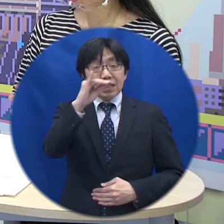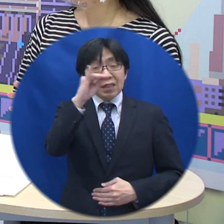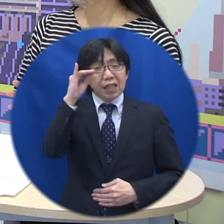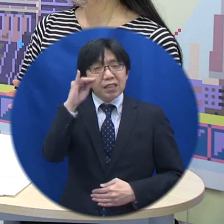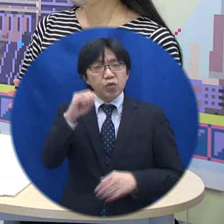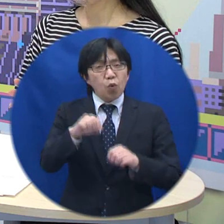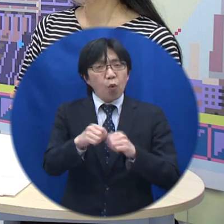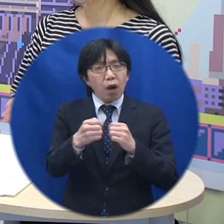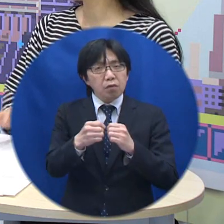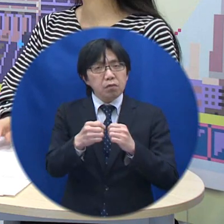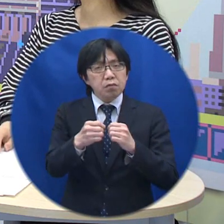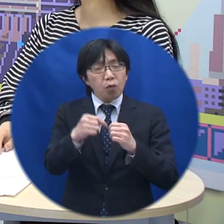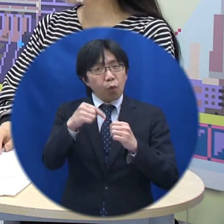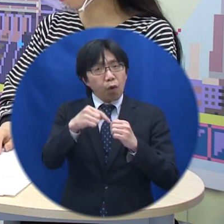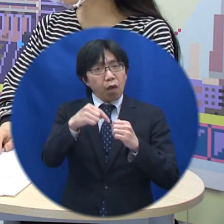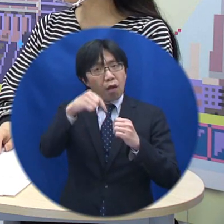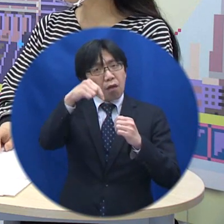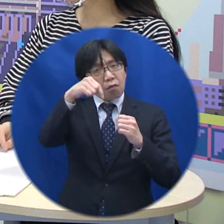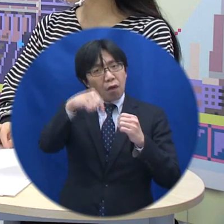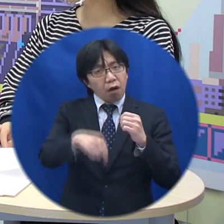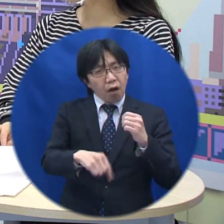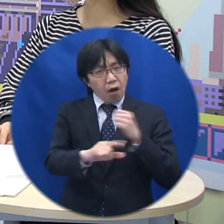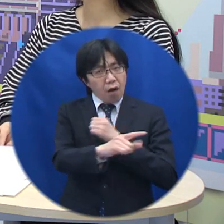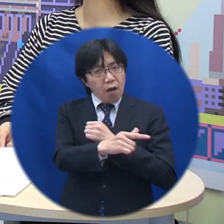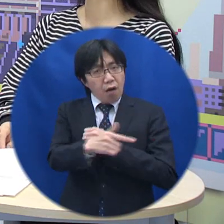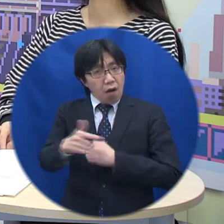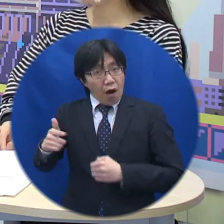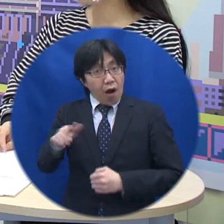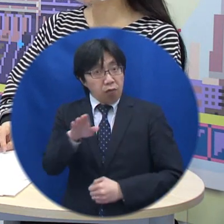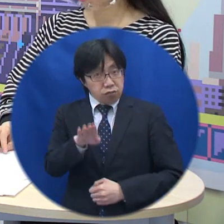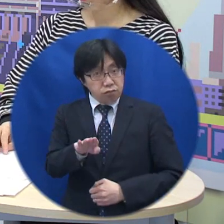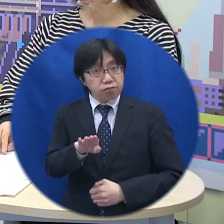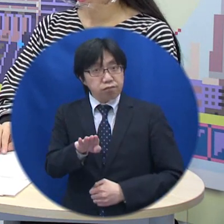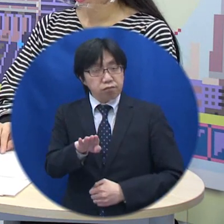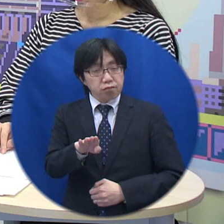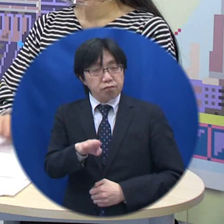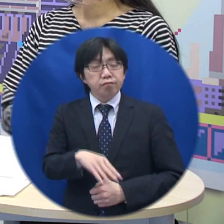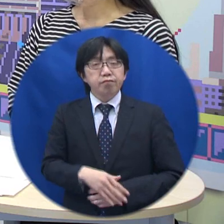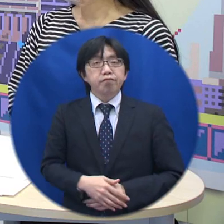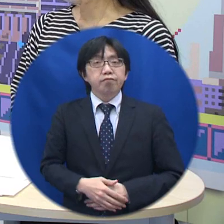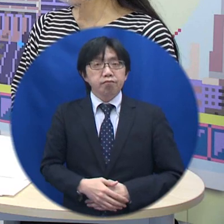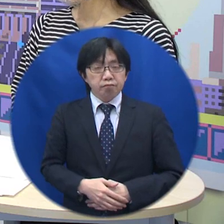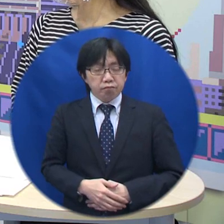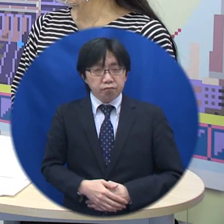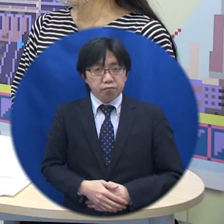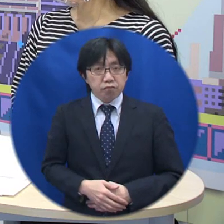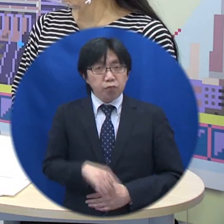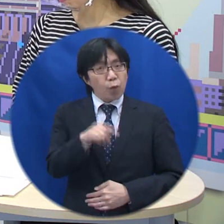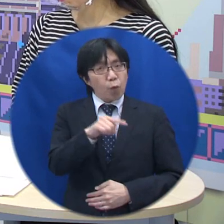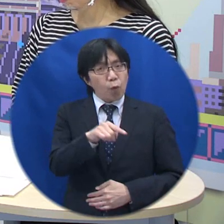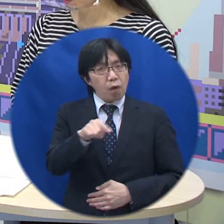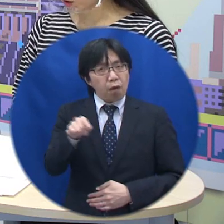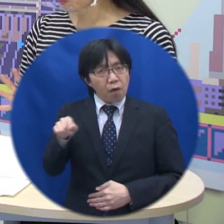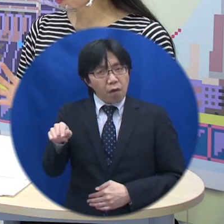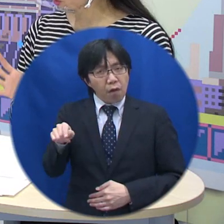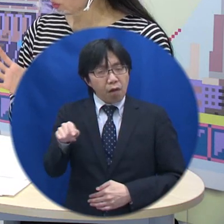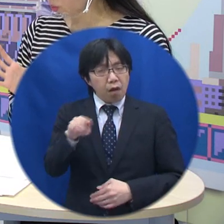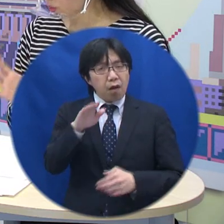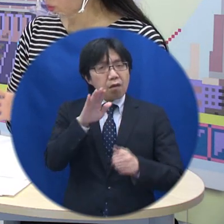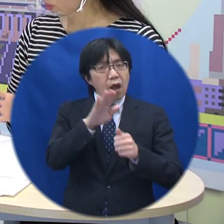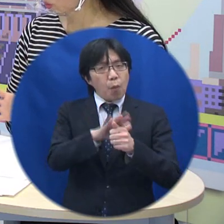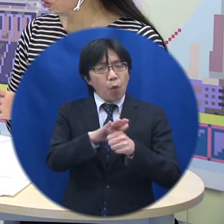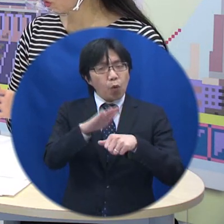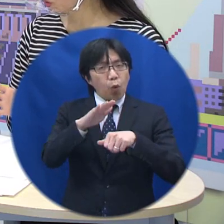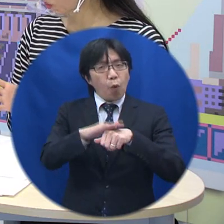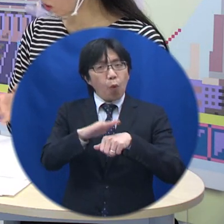一言に言っても様々な、ね、特性がありますよね。 はい、 ではそれぞれに合ったサポ